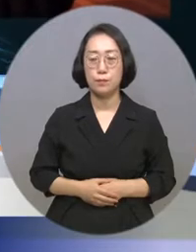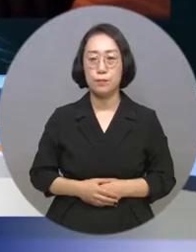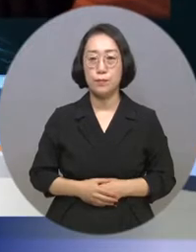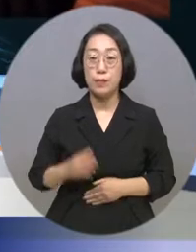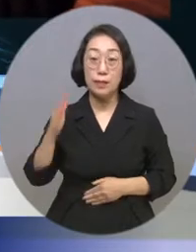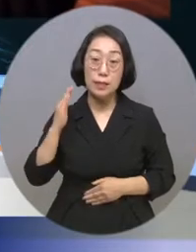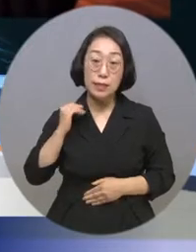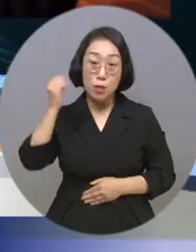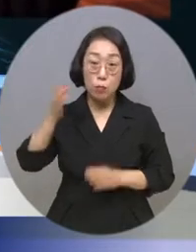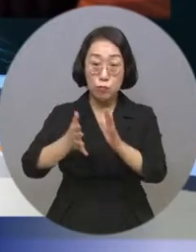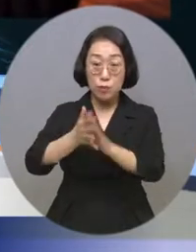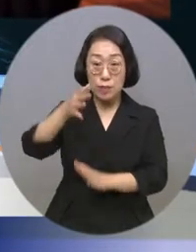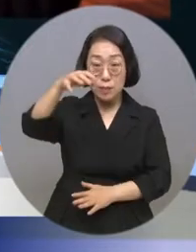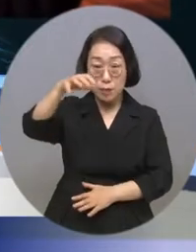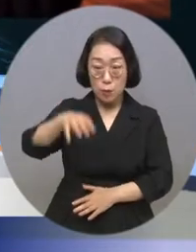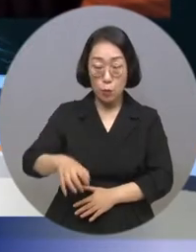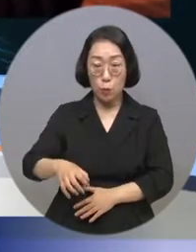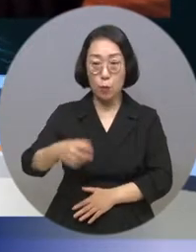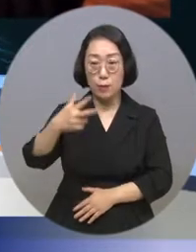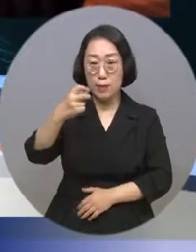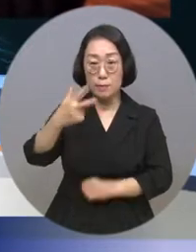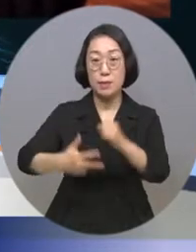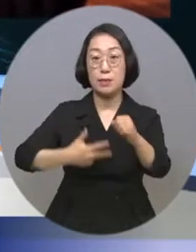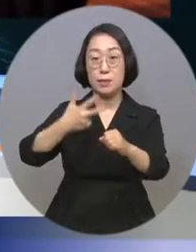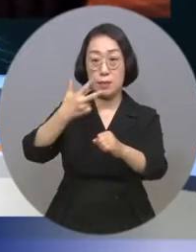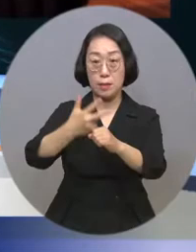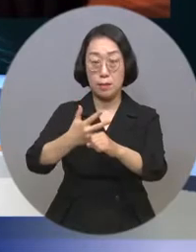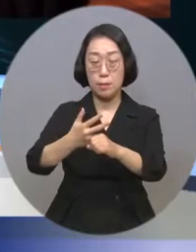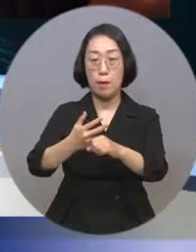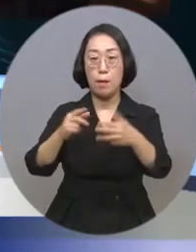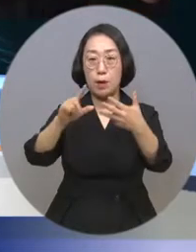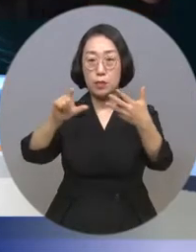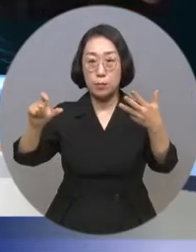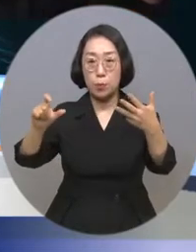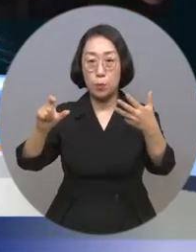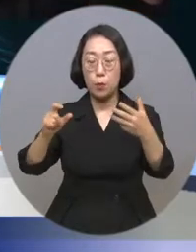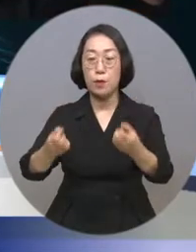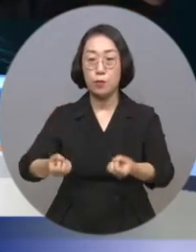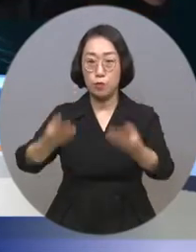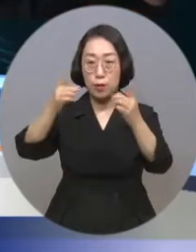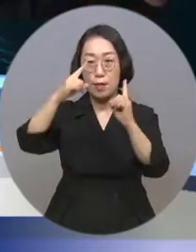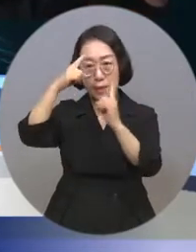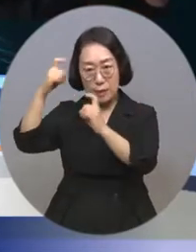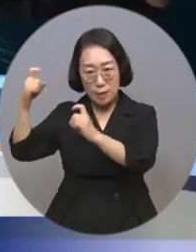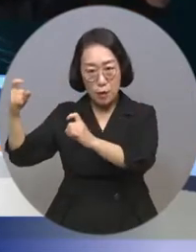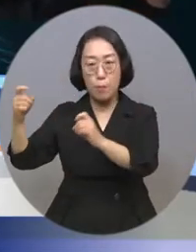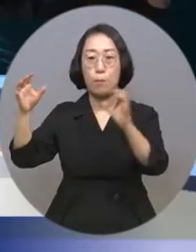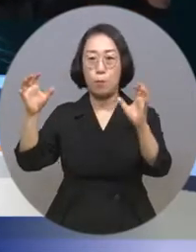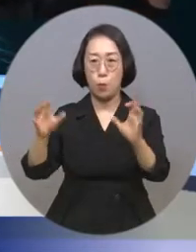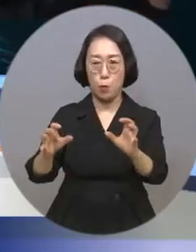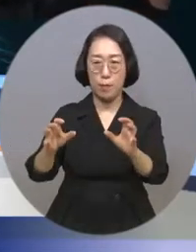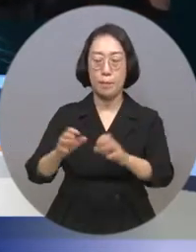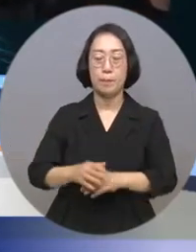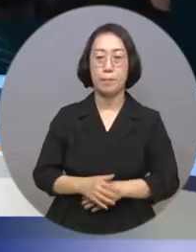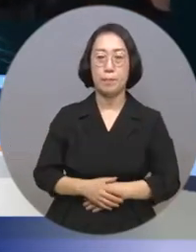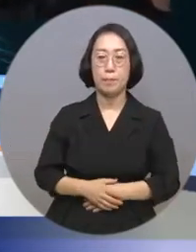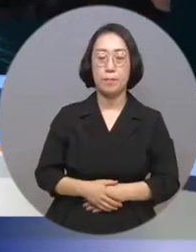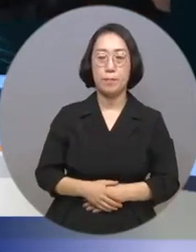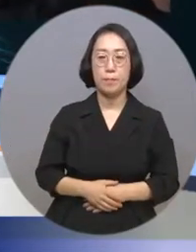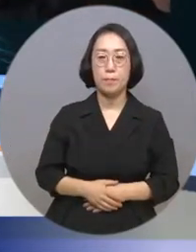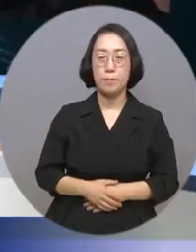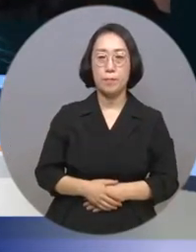경기도 의정부시가 제77주년 광복절을 기념하며 경축식을 개최했습니다. 정우선 기자가 전합니다.